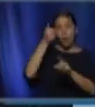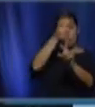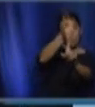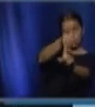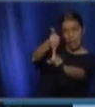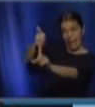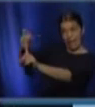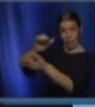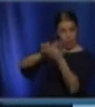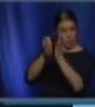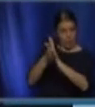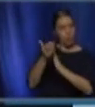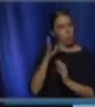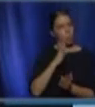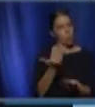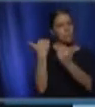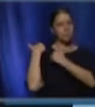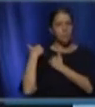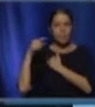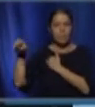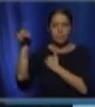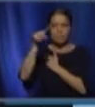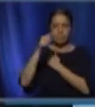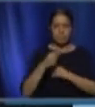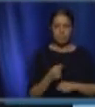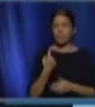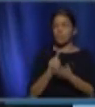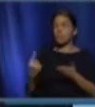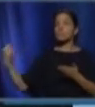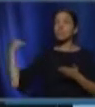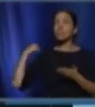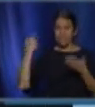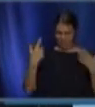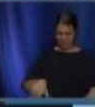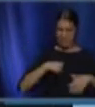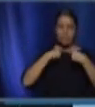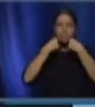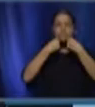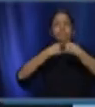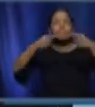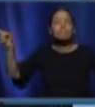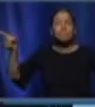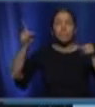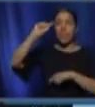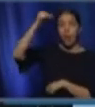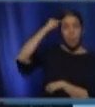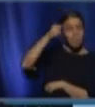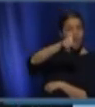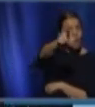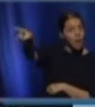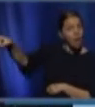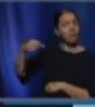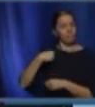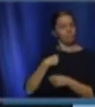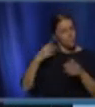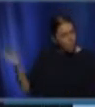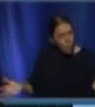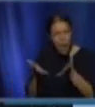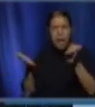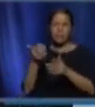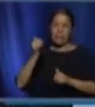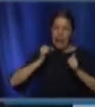aux employeurs le plus possible d'avoir leurs employés à la maison, donc qui font